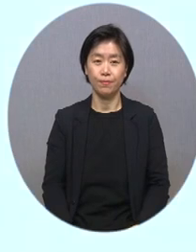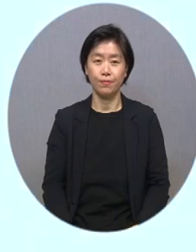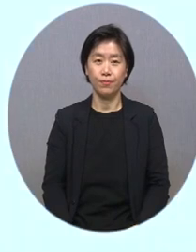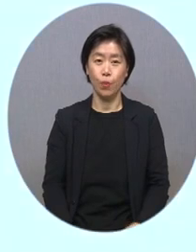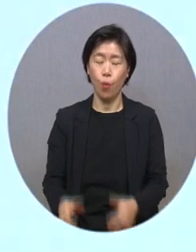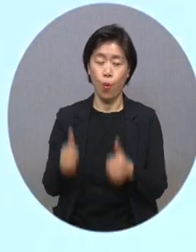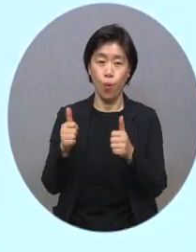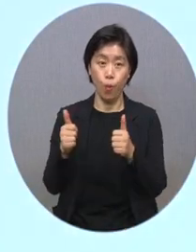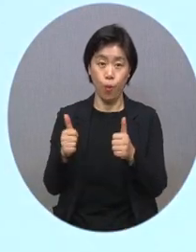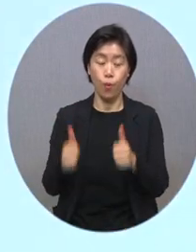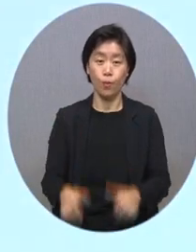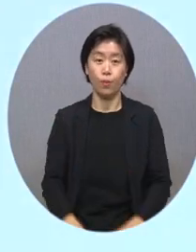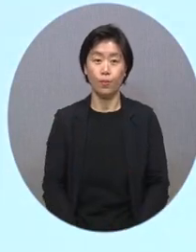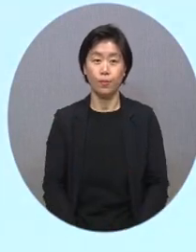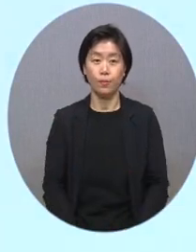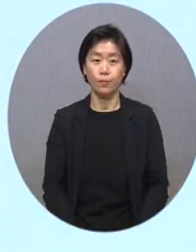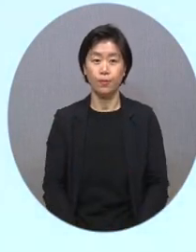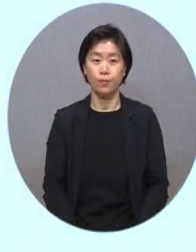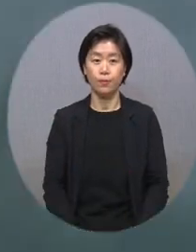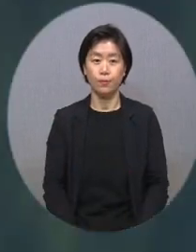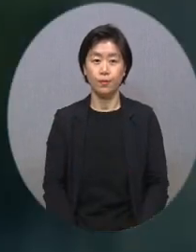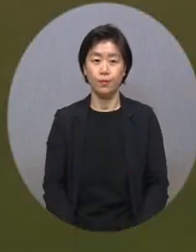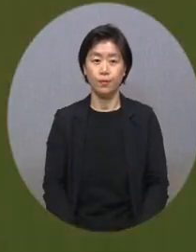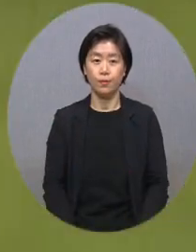오 나이샷 오